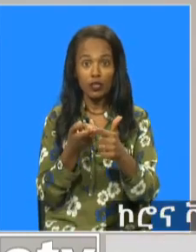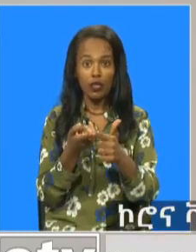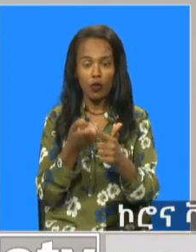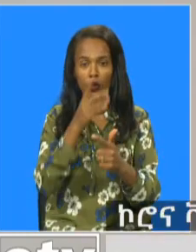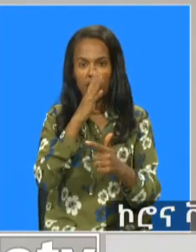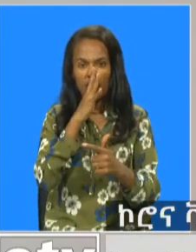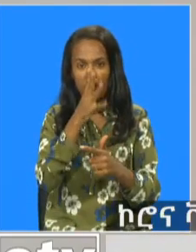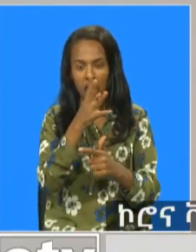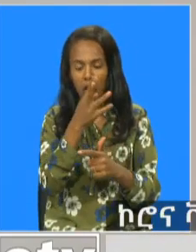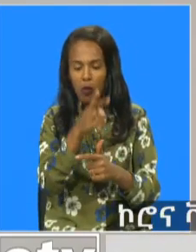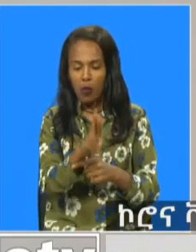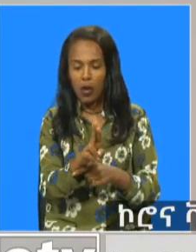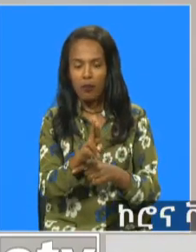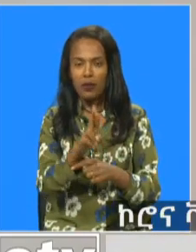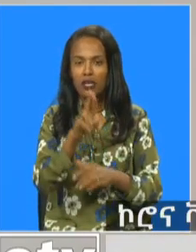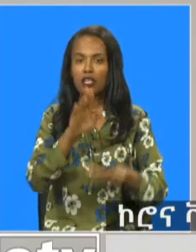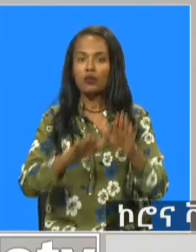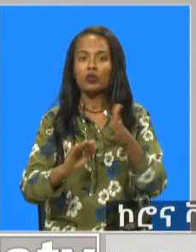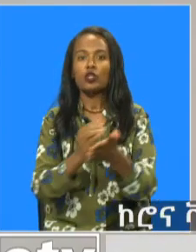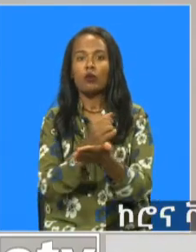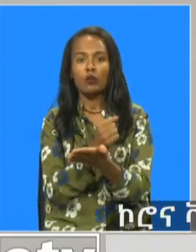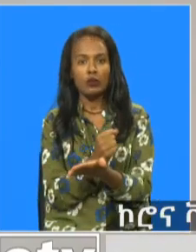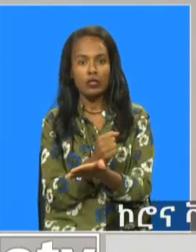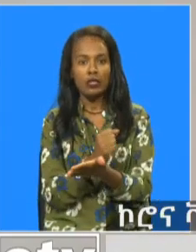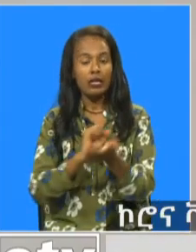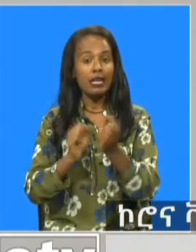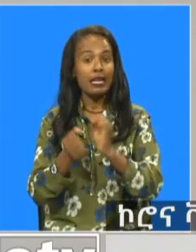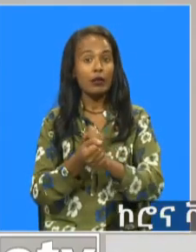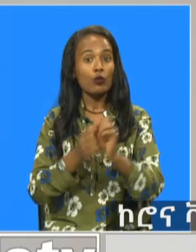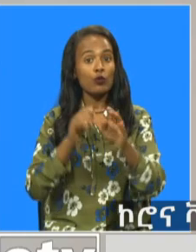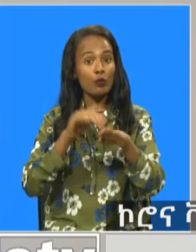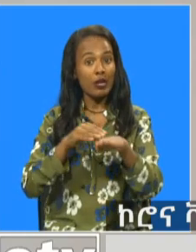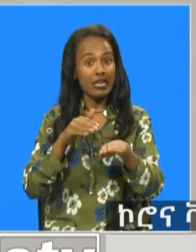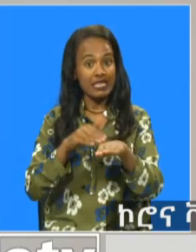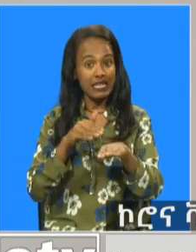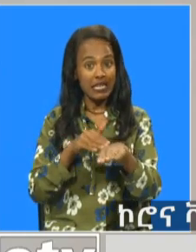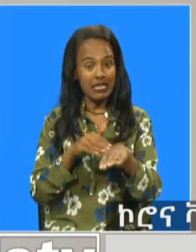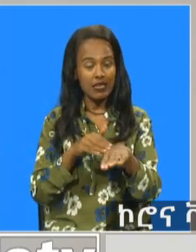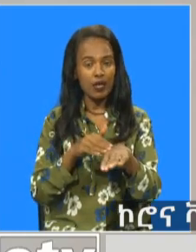ይሄ ፈጠራ ወይም ደግሞ እርምጃ መውሰድ ለለውጥ መነሳሳት ደግሞ